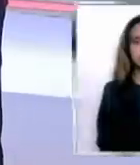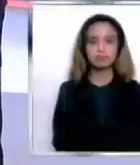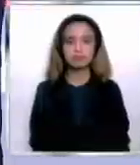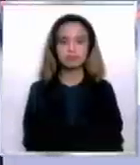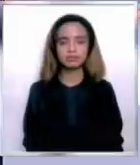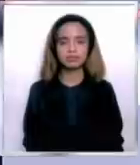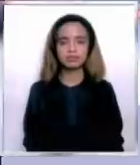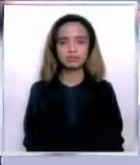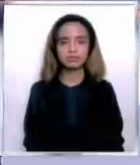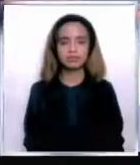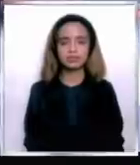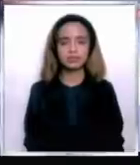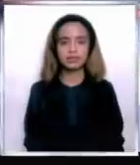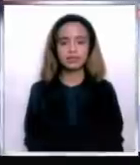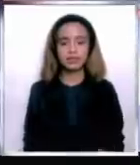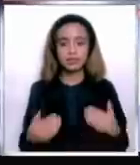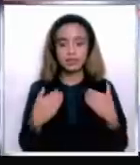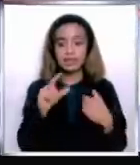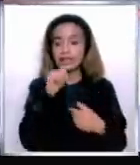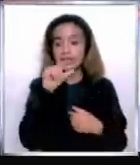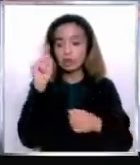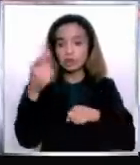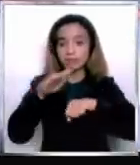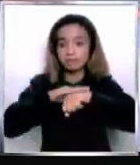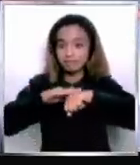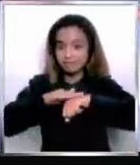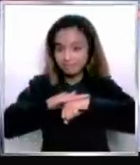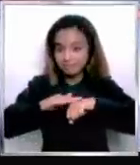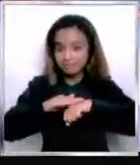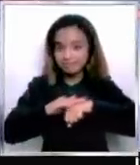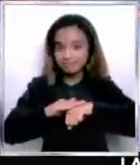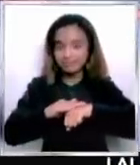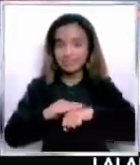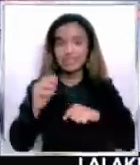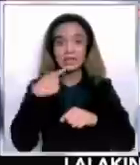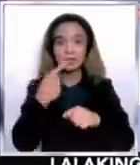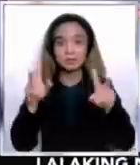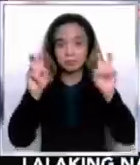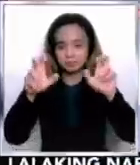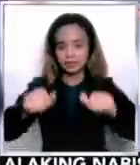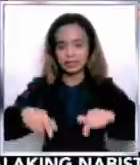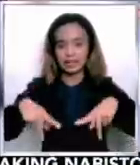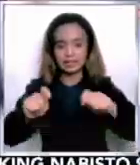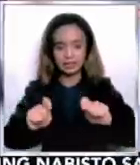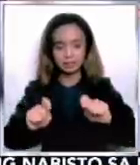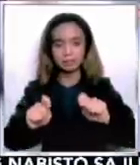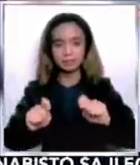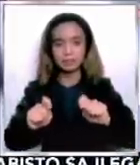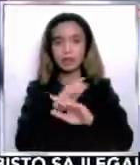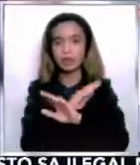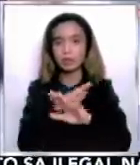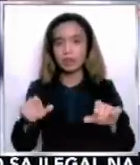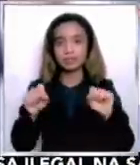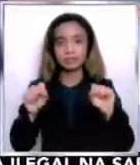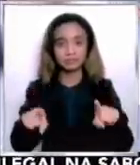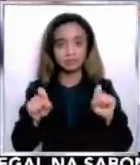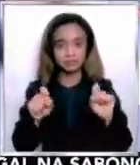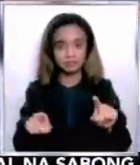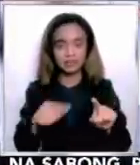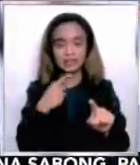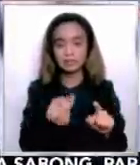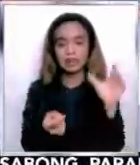Pagdating sa pagkakaroon ng pets, adopt, don't shop, ika nga. Maraming aso at pusa ang naghahanap ng kanilang forever home sa Quezon